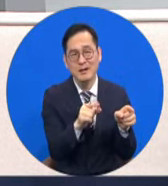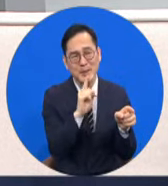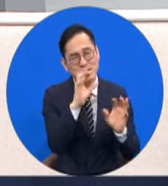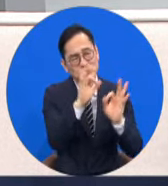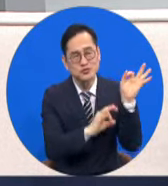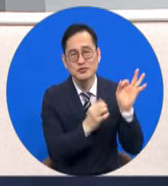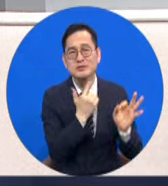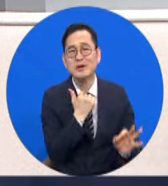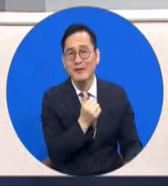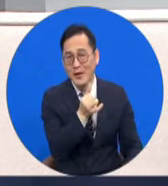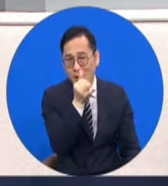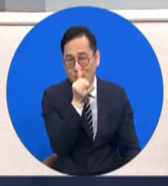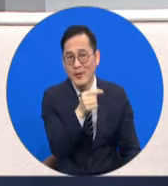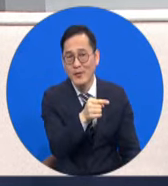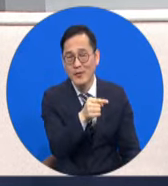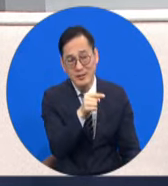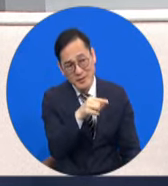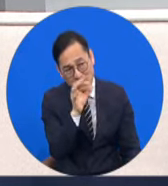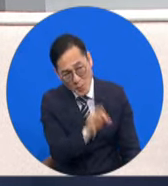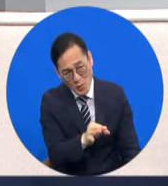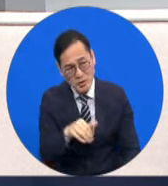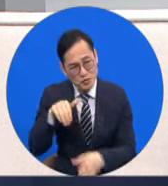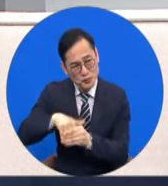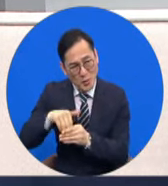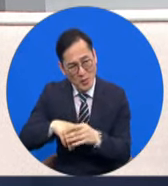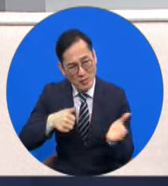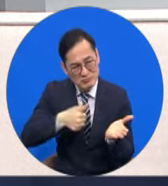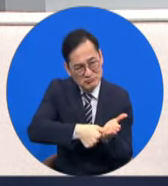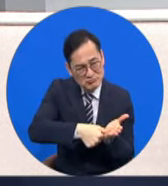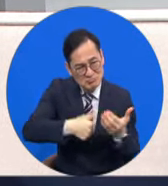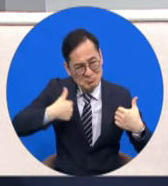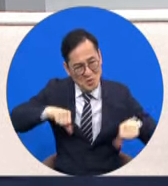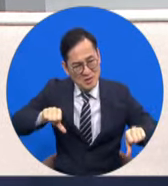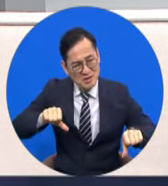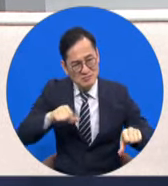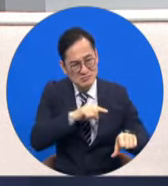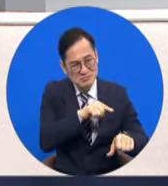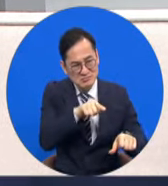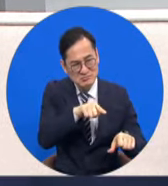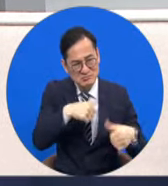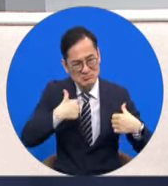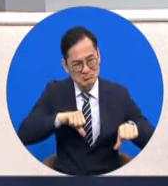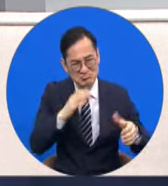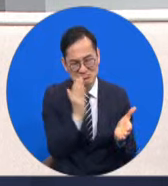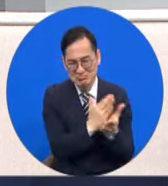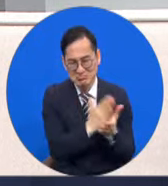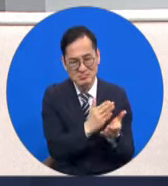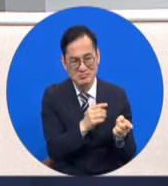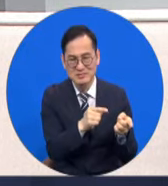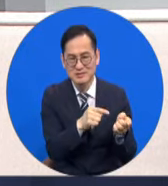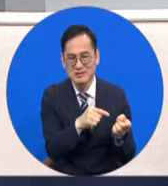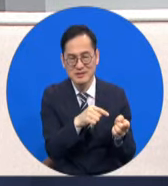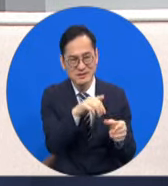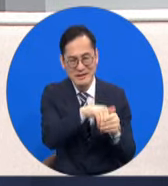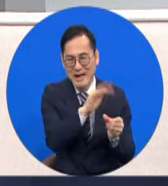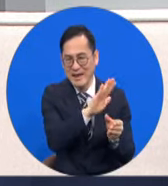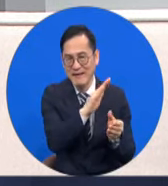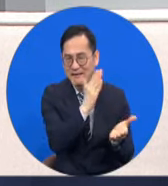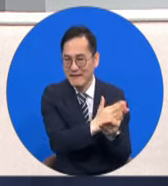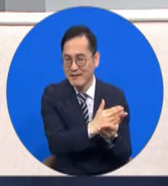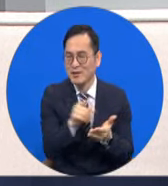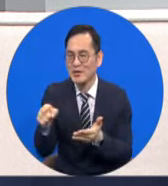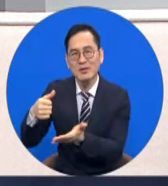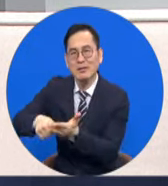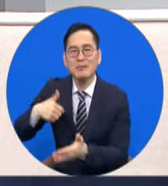이제 수도권 전체의 표심에 적지 않게 영향을 미쳤을 수도 있다. 그렇게 보고 있습니다. 네. 이게 저희가 뭐 아무 근거 없이 그런 얘기를 하는 건